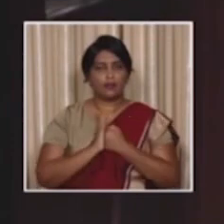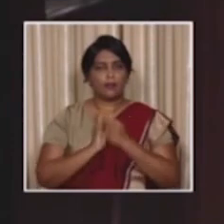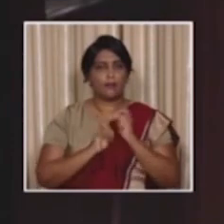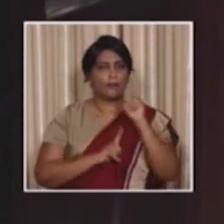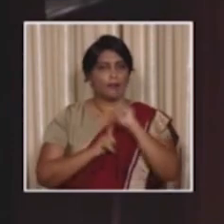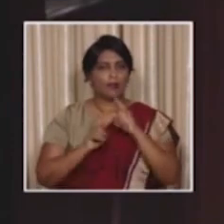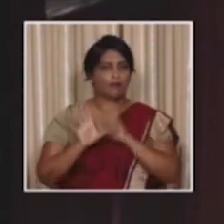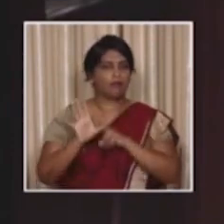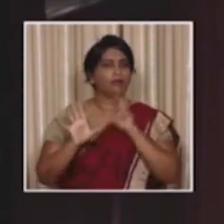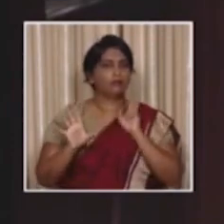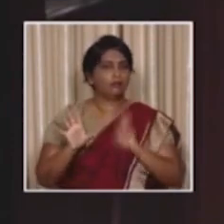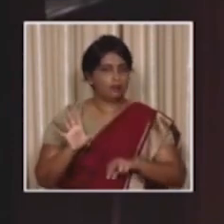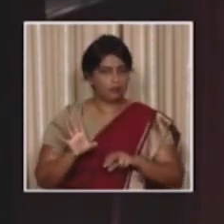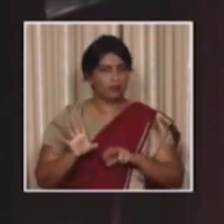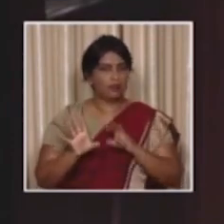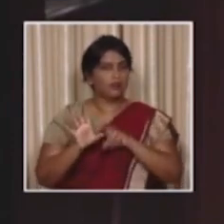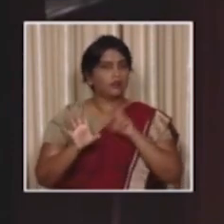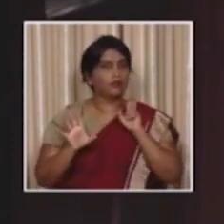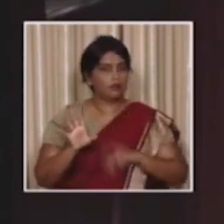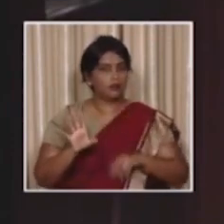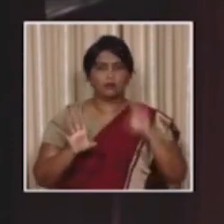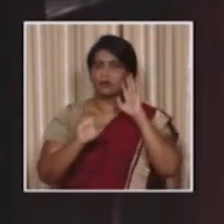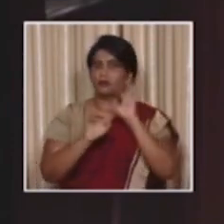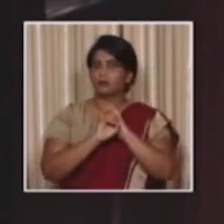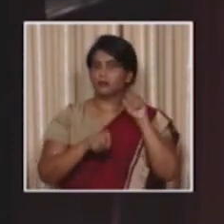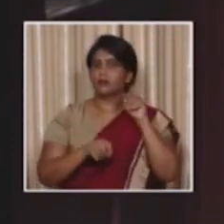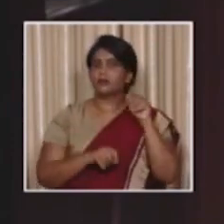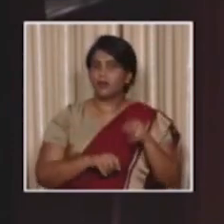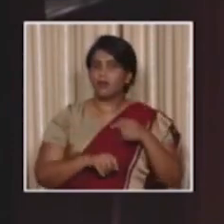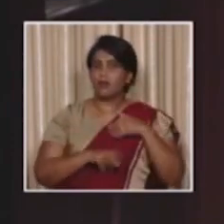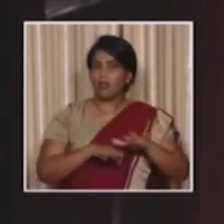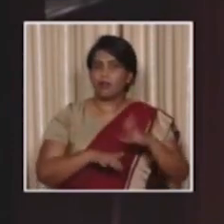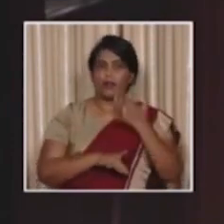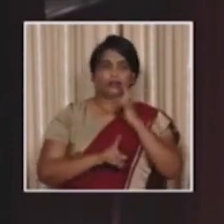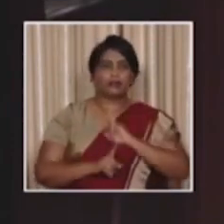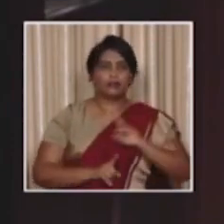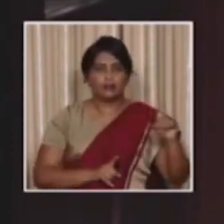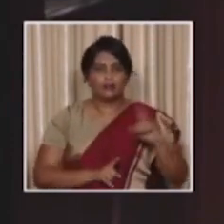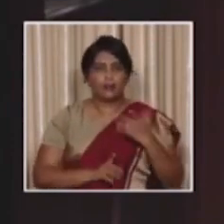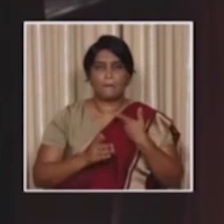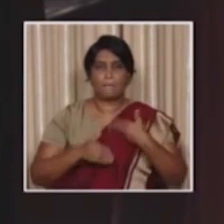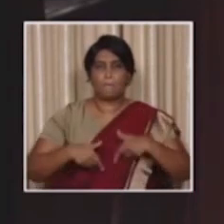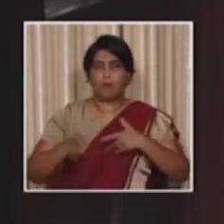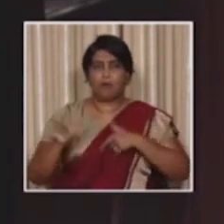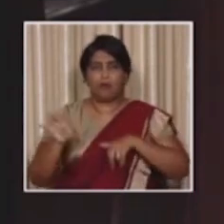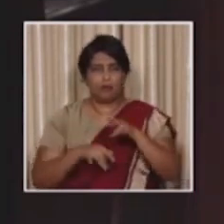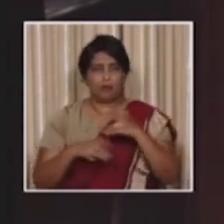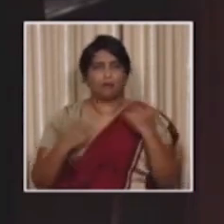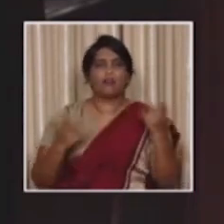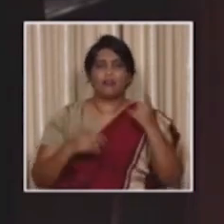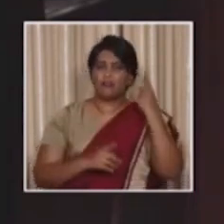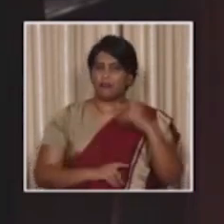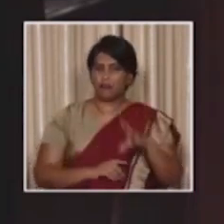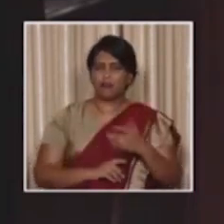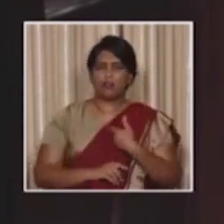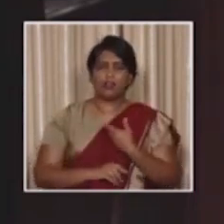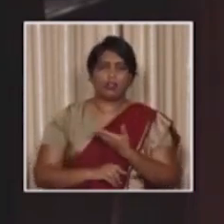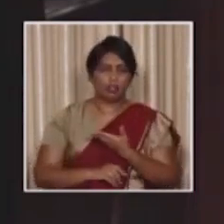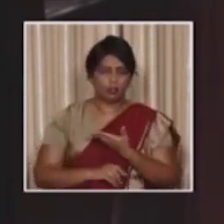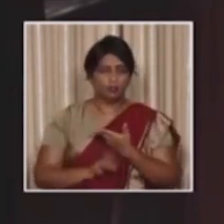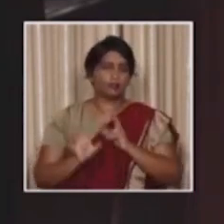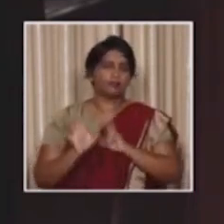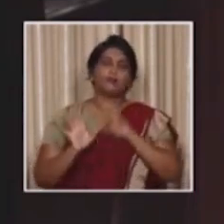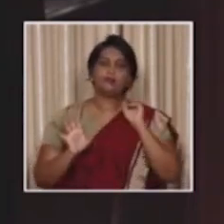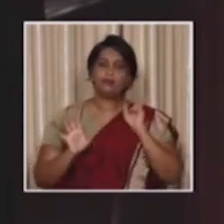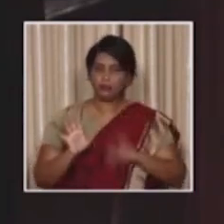வெளியிட்டுள்ளன. அவருடைய பதவி விலகலை தொடர்ந்து உறுப்பினர் பதவிக்கு வரவுள்ள நபர் இரட்டை பிரஜா உரிமை கொண்டவர். 90 லட்சம் ரூபாவை பெற்றுக் கொண்டுதான் பதவி